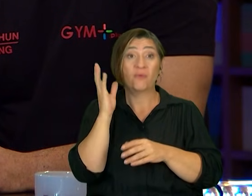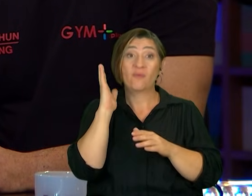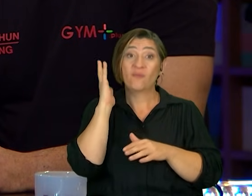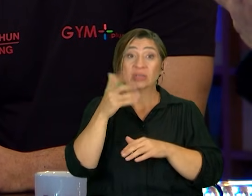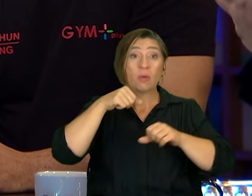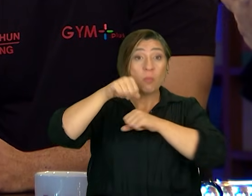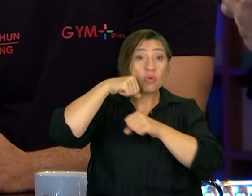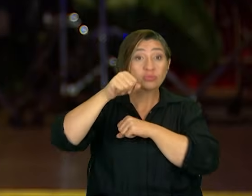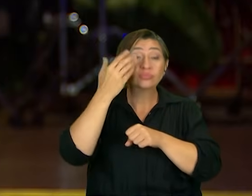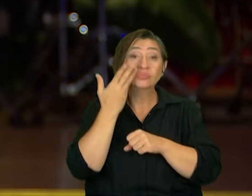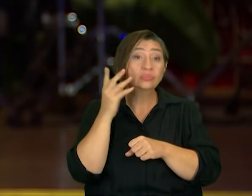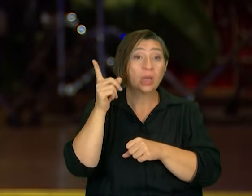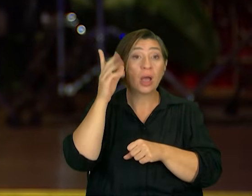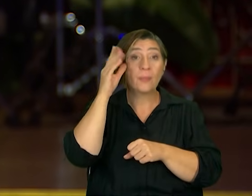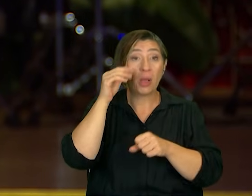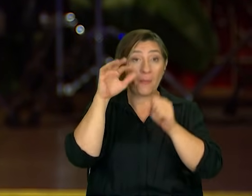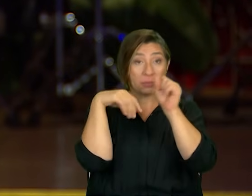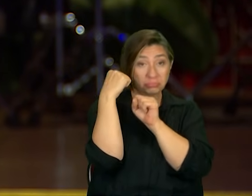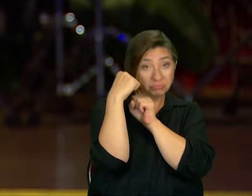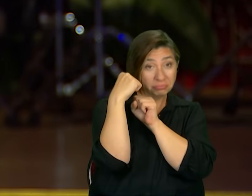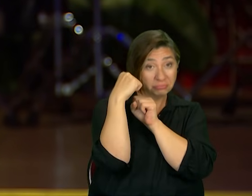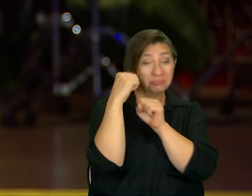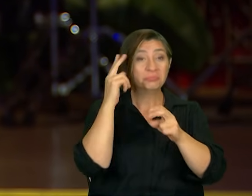fazlaca boks seyrettikleri için Amerikalılar hemen böyle yapıyor.